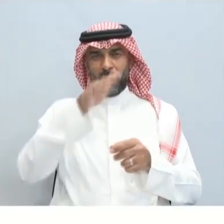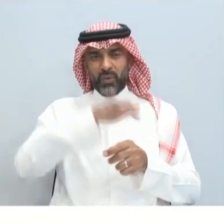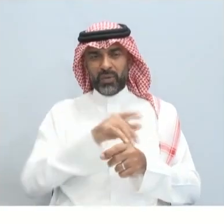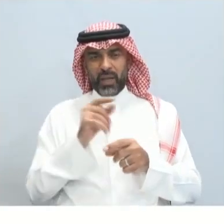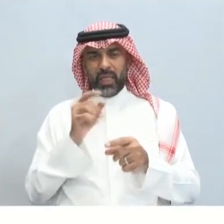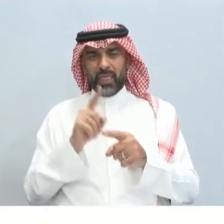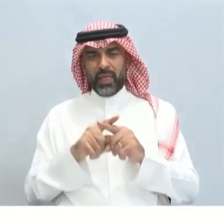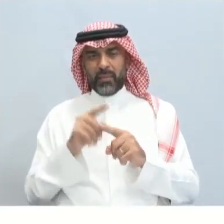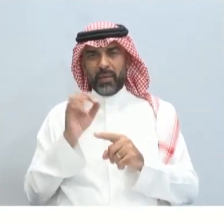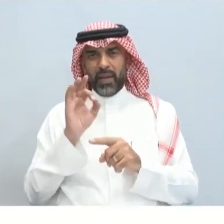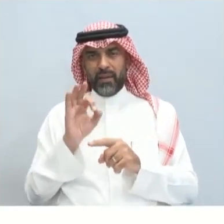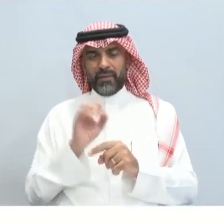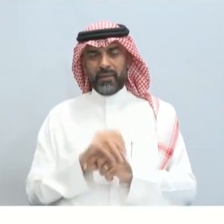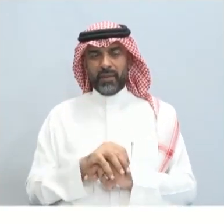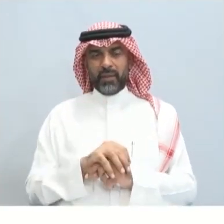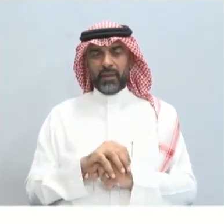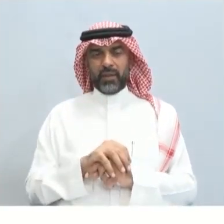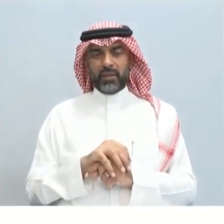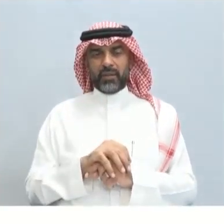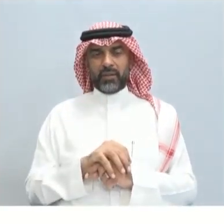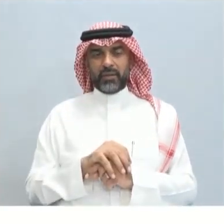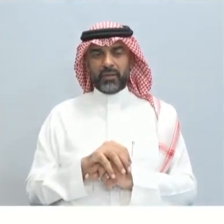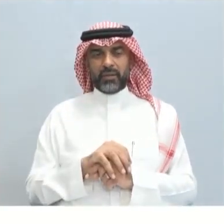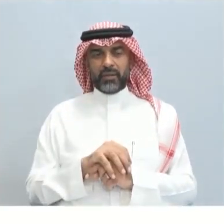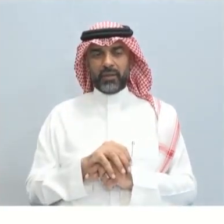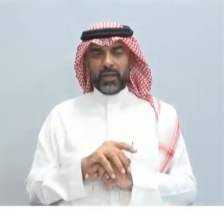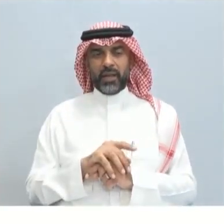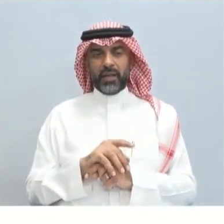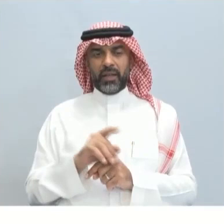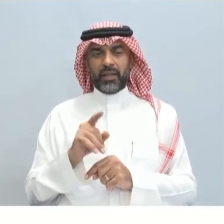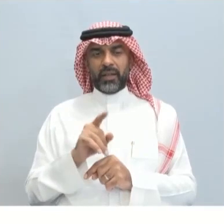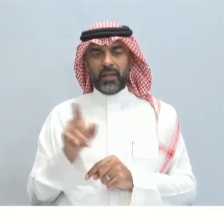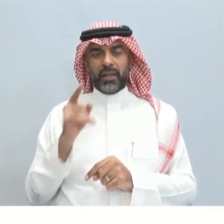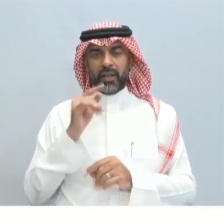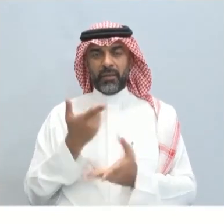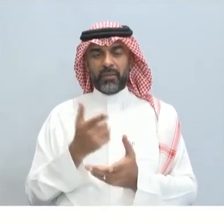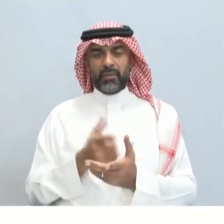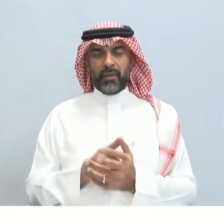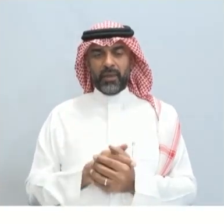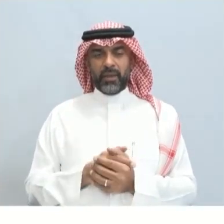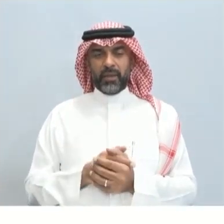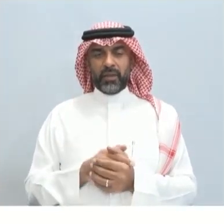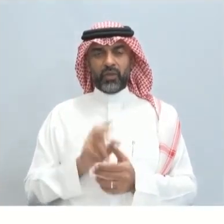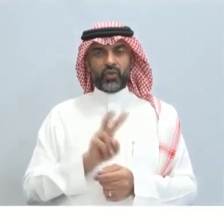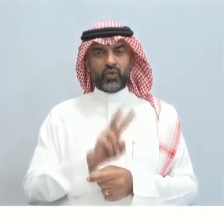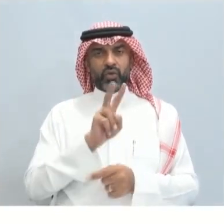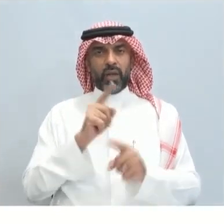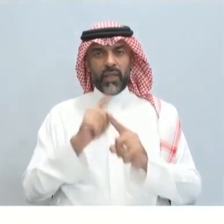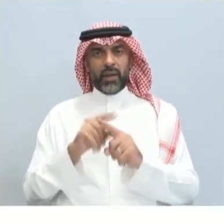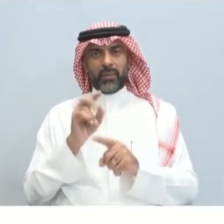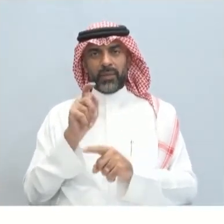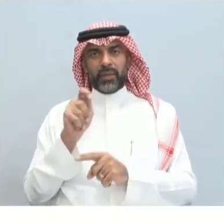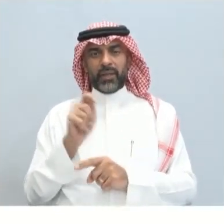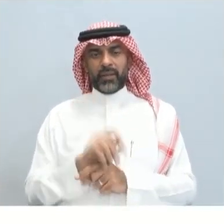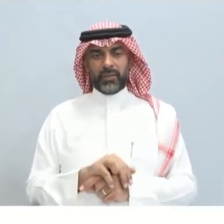الزمن الدوري مقلوب التردد اذا الطول الموجي عباره عن السرعه في الزمن الدوري